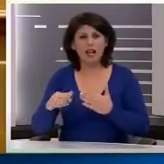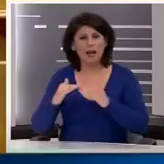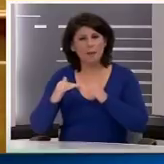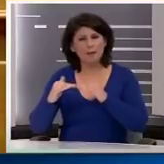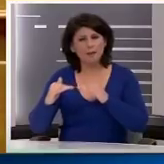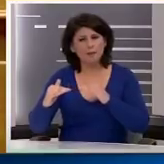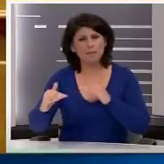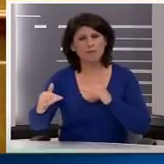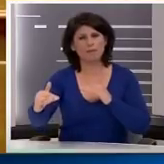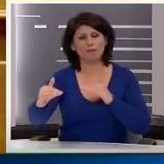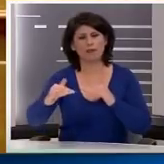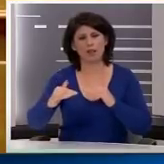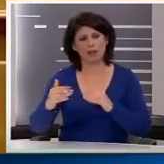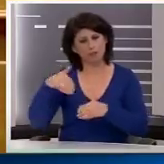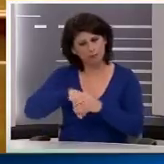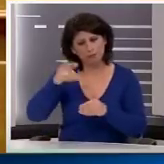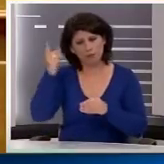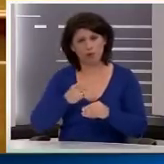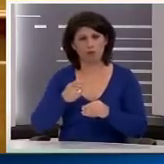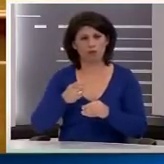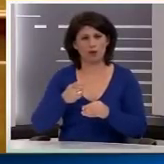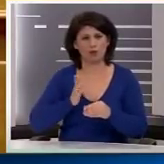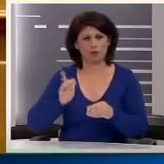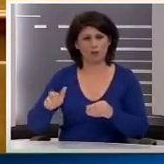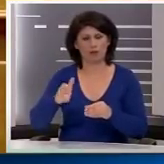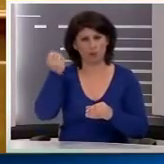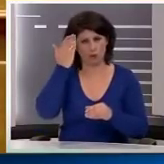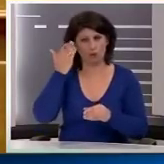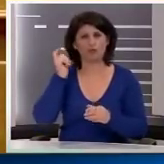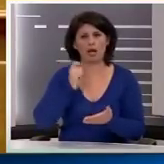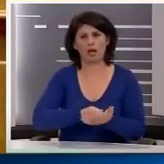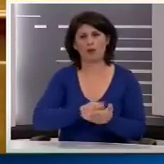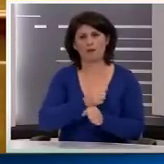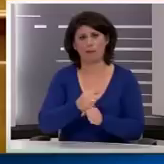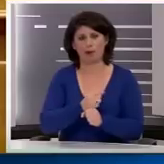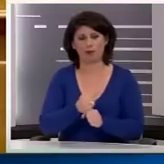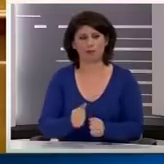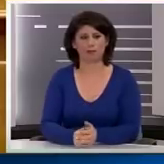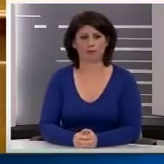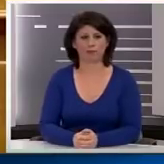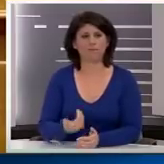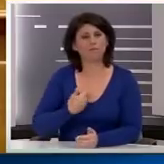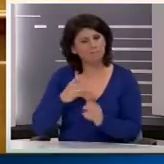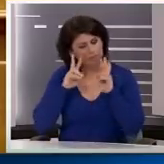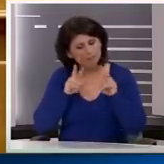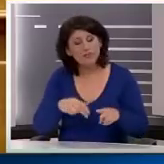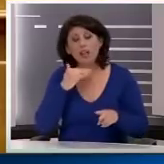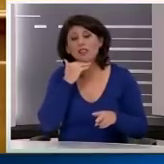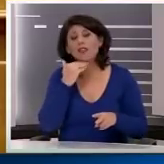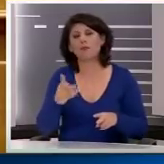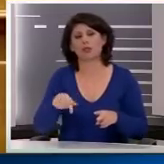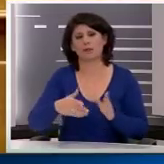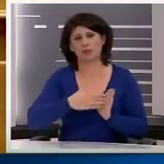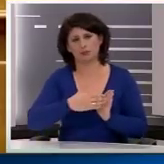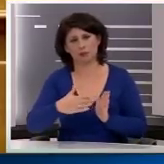παραμείνει μεσοσταθμικά η συμμετοχή των πολιτών στο κόστος της αγοράς φαρμάκων. Και εμείς αναγνωρίζουμε ότι δεν μπορέσαμε αυτή